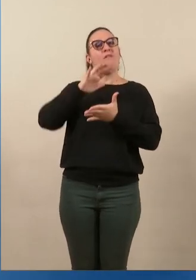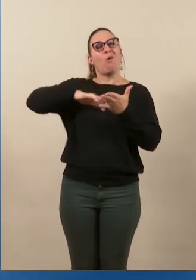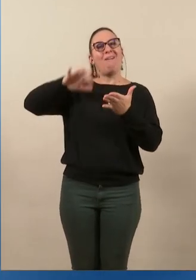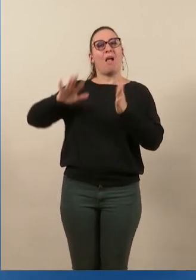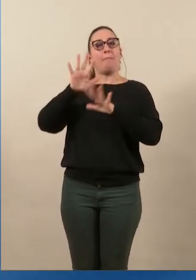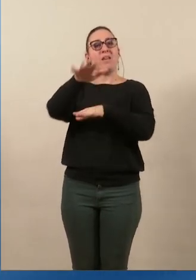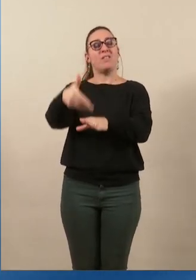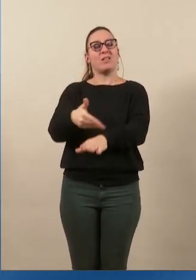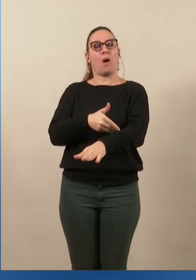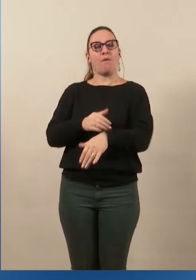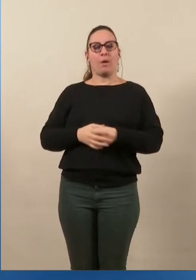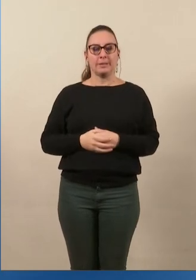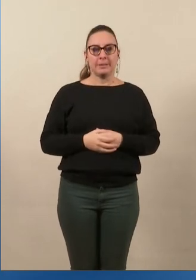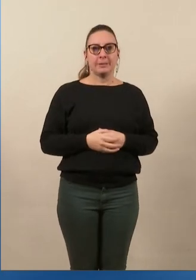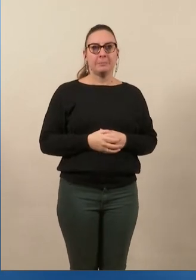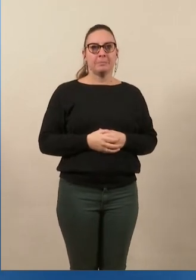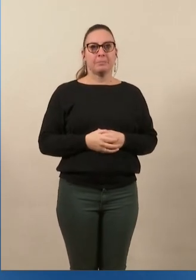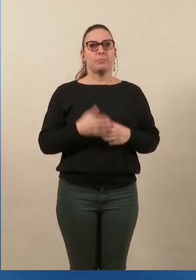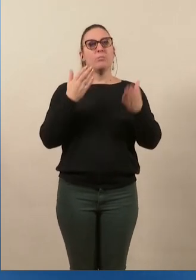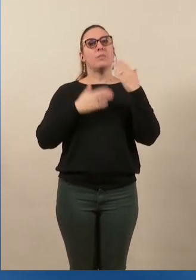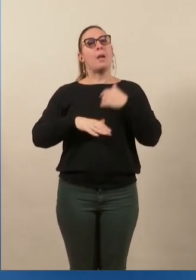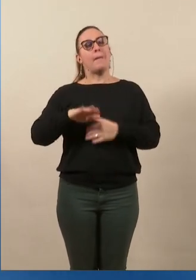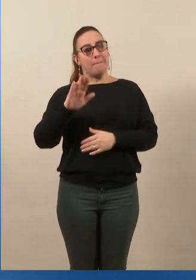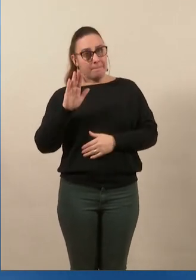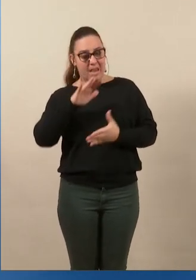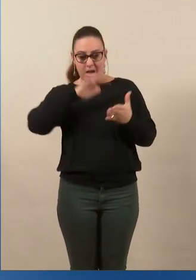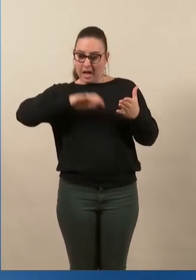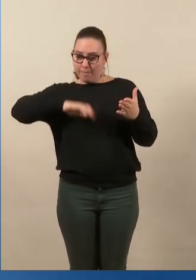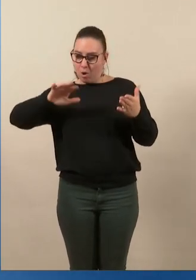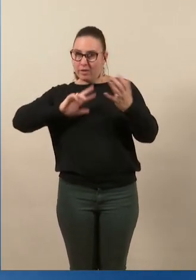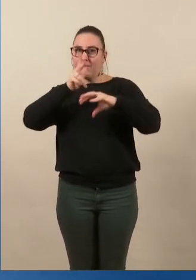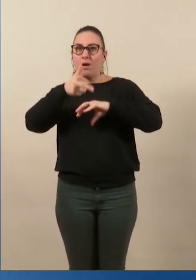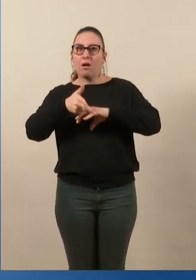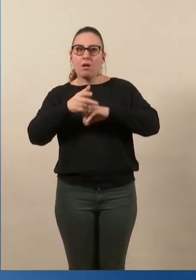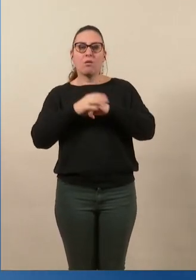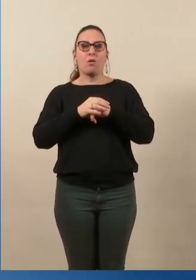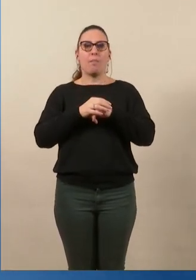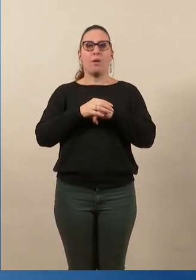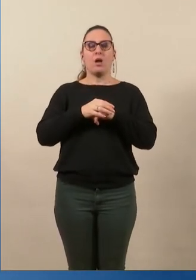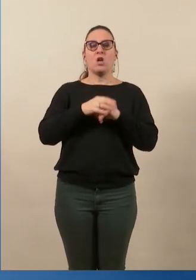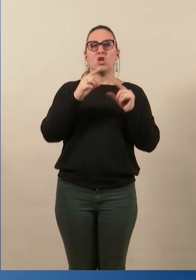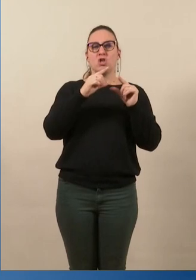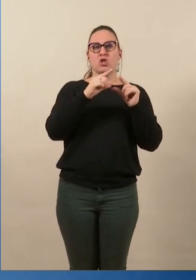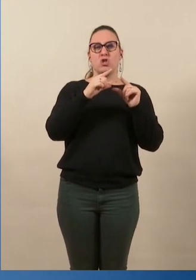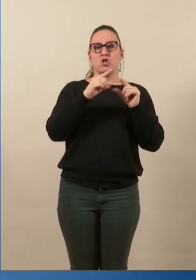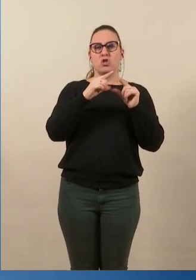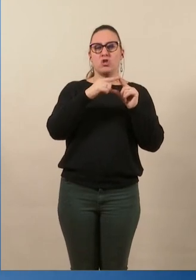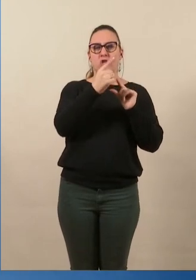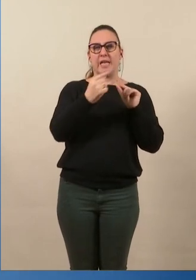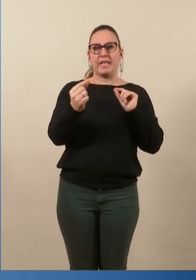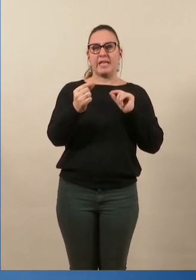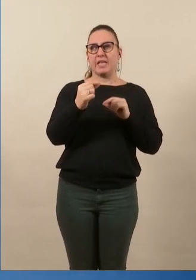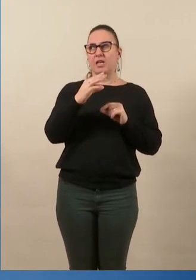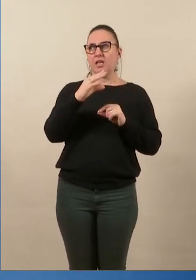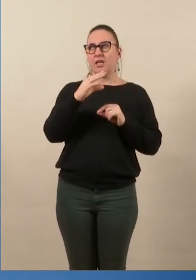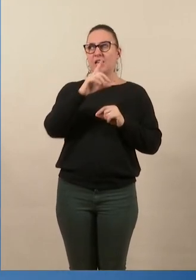manifestation par contre il est question dans le rapport développement durable des coups d'État du Chili et duuruguay très bien mais il y